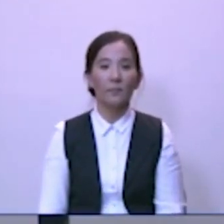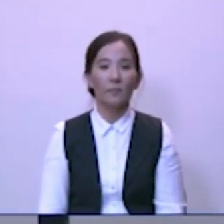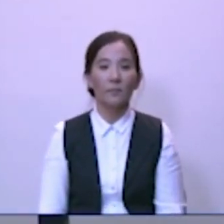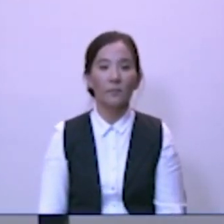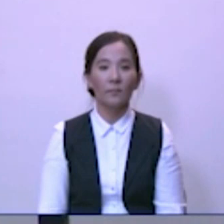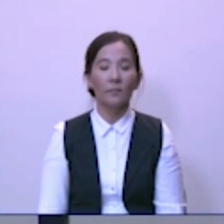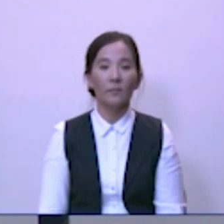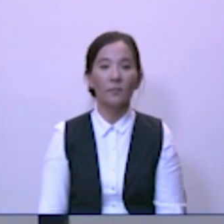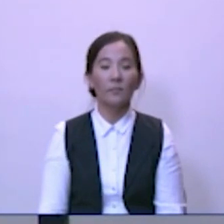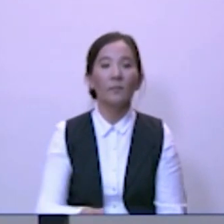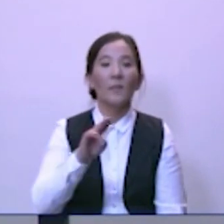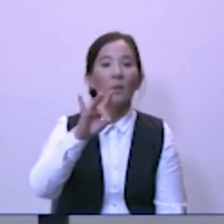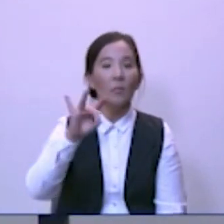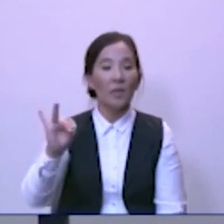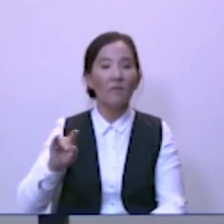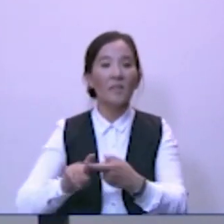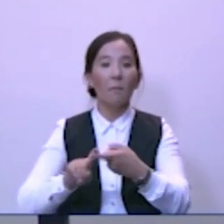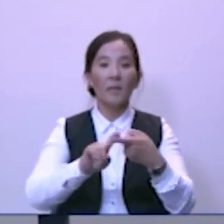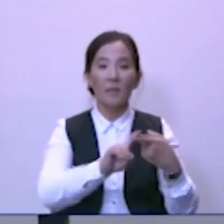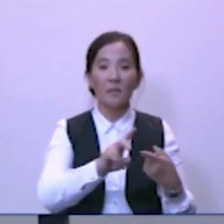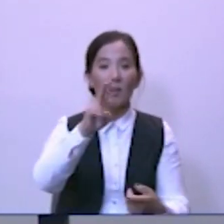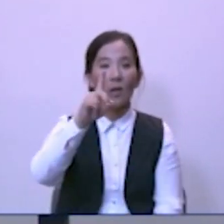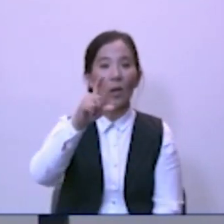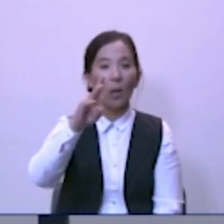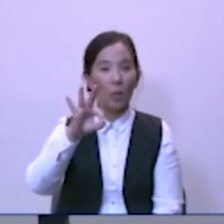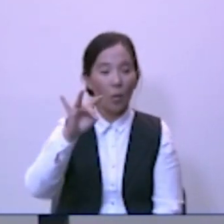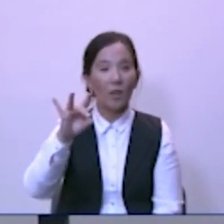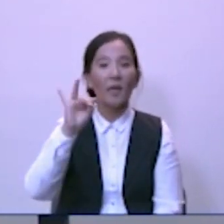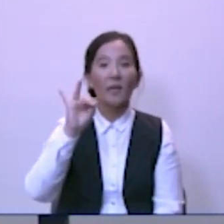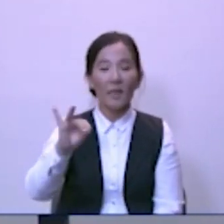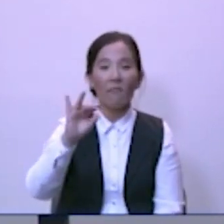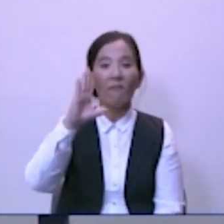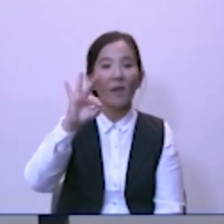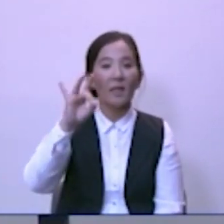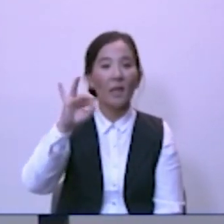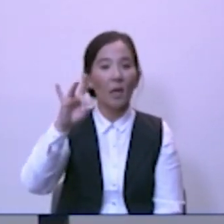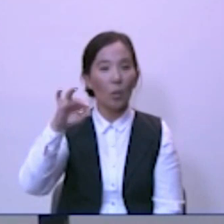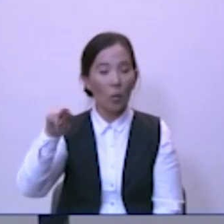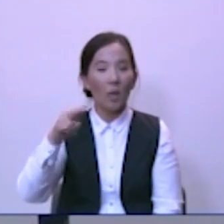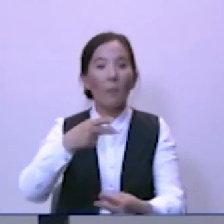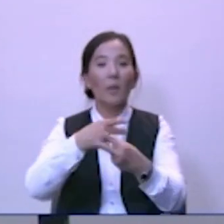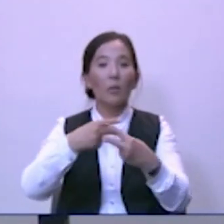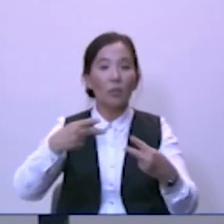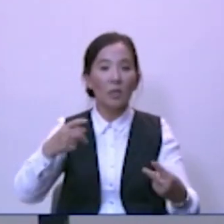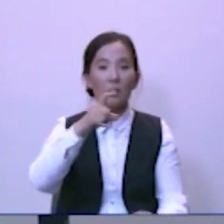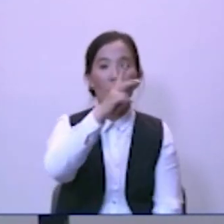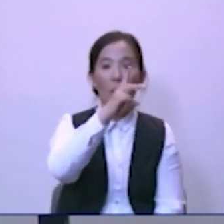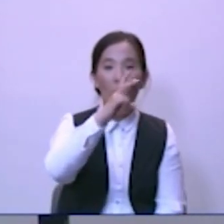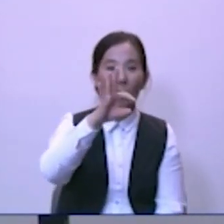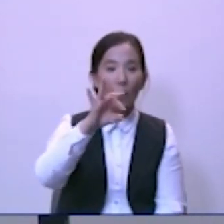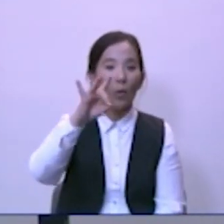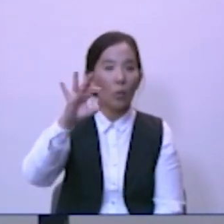при взаимодействии хлора с водородом у нас получается хлора водород и